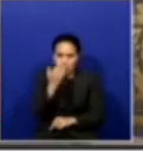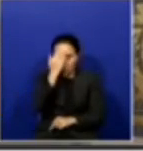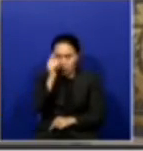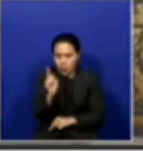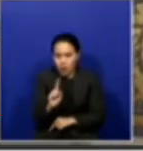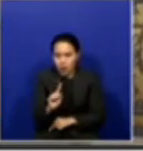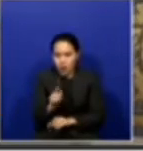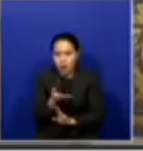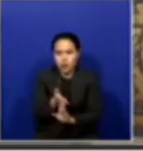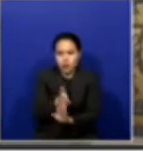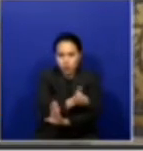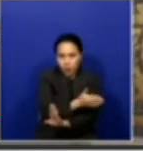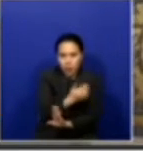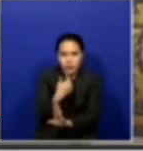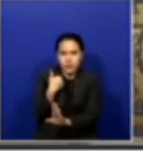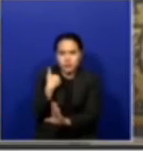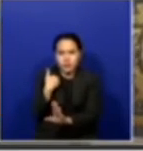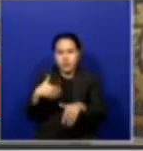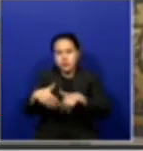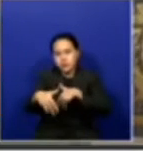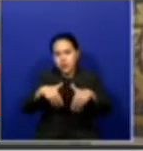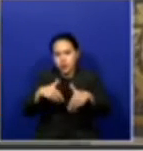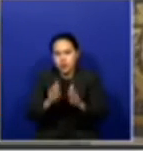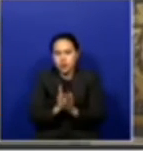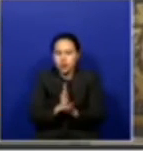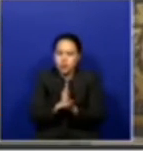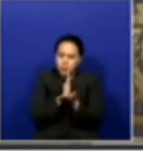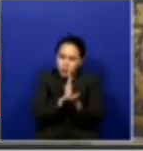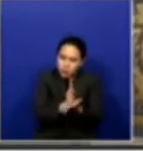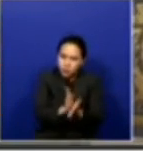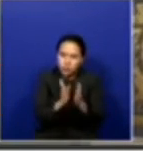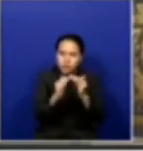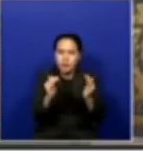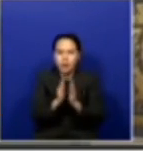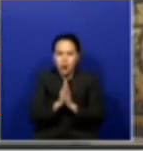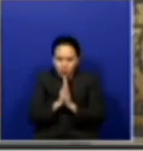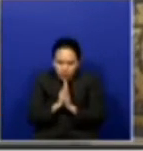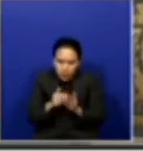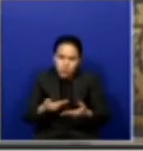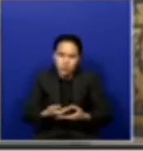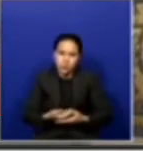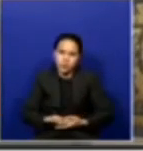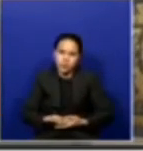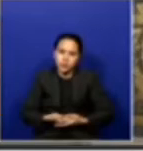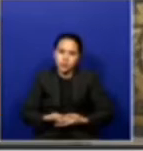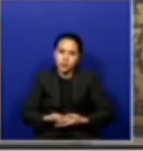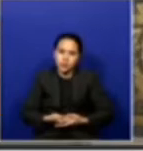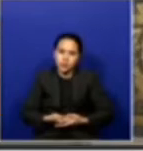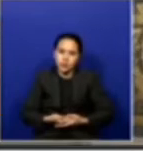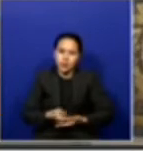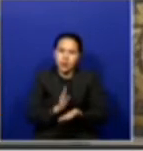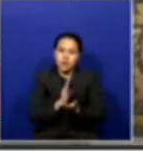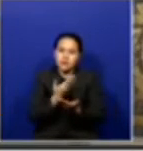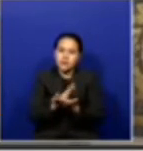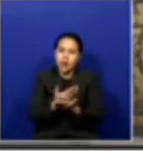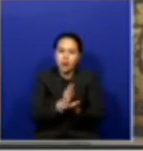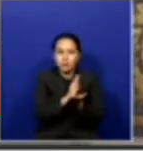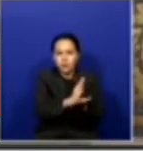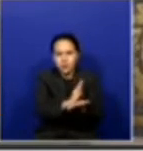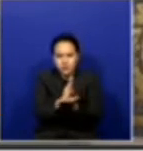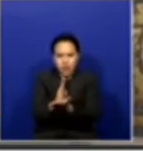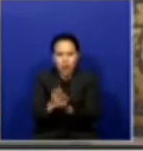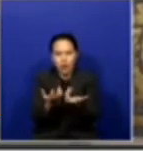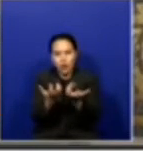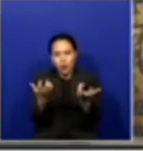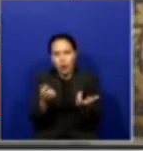จะมีญาติโยมเข้ามาร่วมทำบุญมาไหว้พระมานั่งปฏิบัติธรรมแล้วก็มีการบริจาคอะไรให้กับวัดวาอารามนะฮ